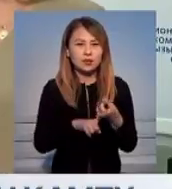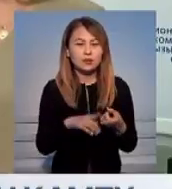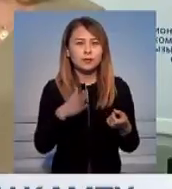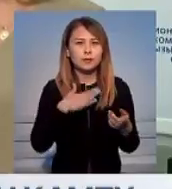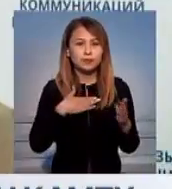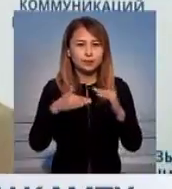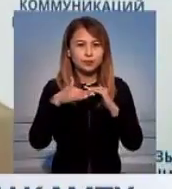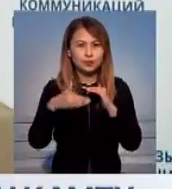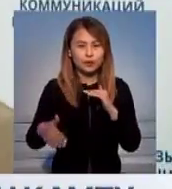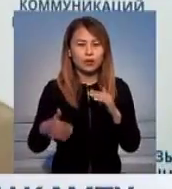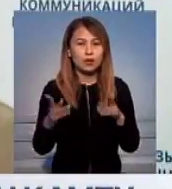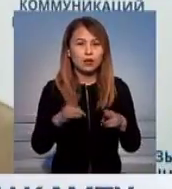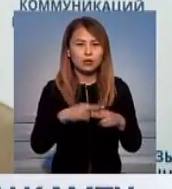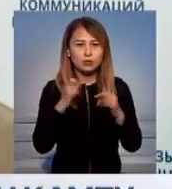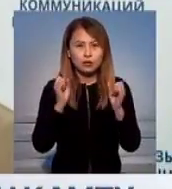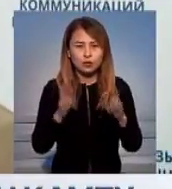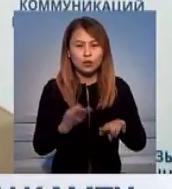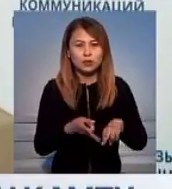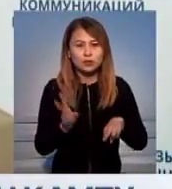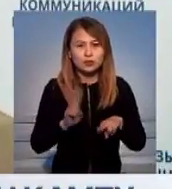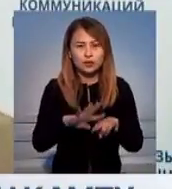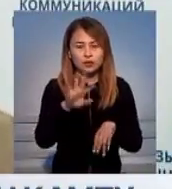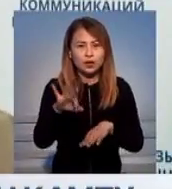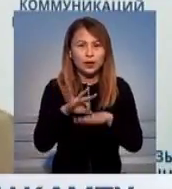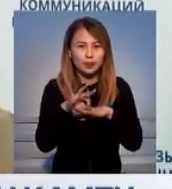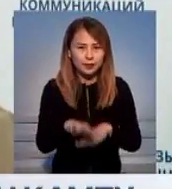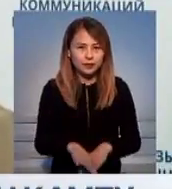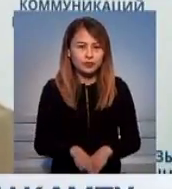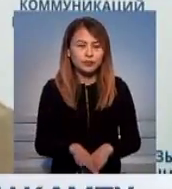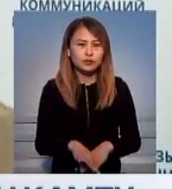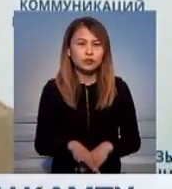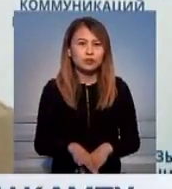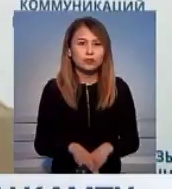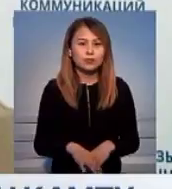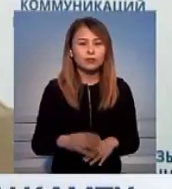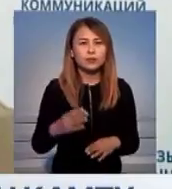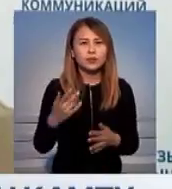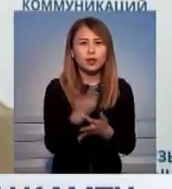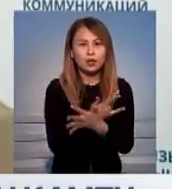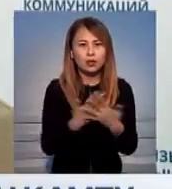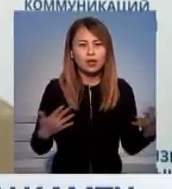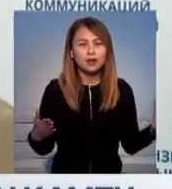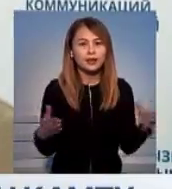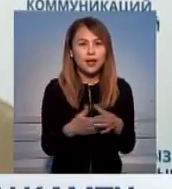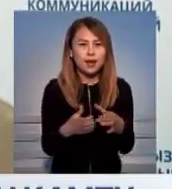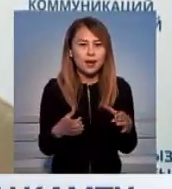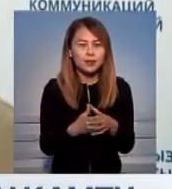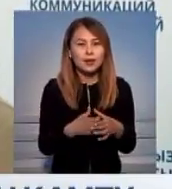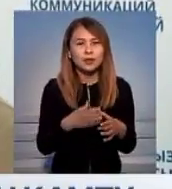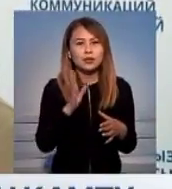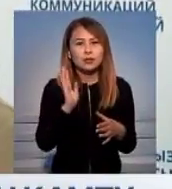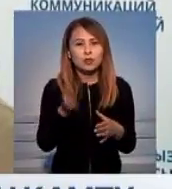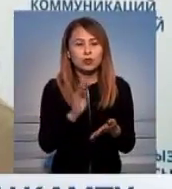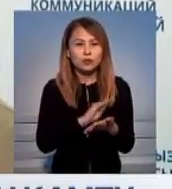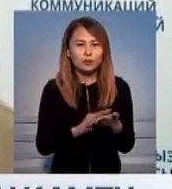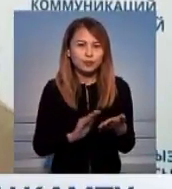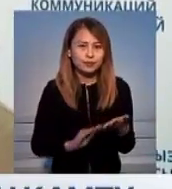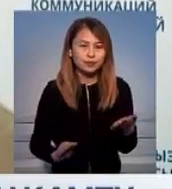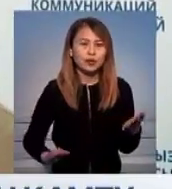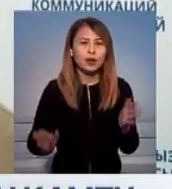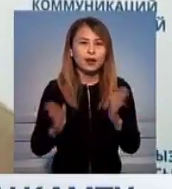қазір қауіпсіздік шараларында өткіздік. Төтенше жағдайлар департаментімен біраз семинарлар